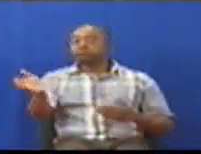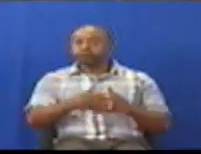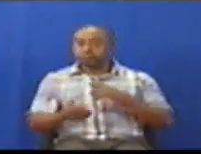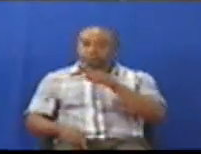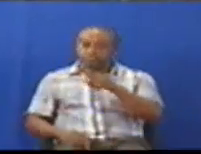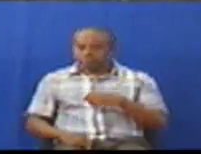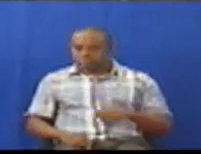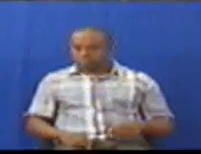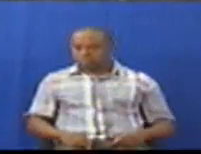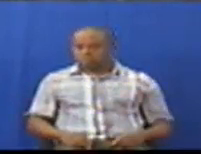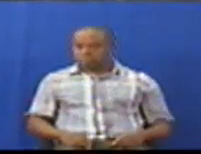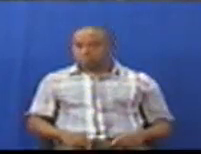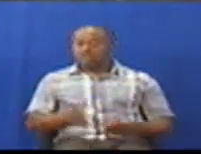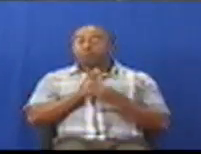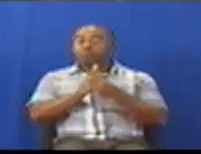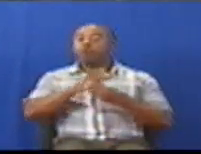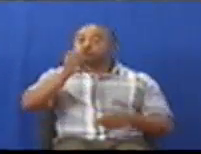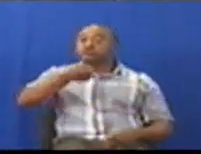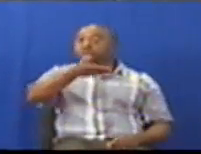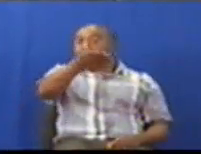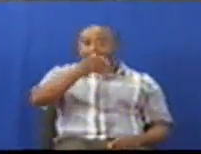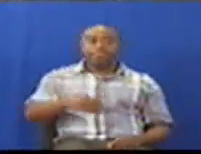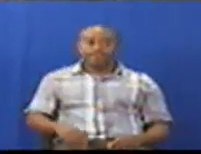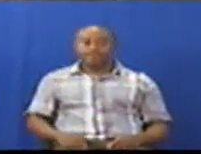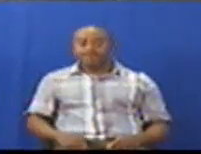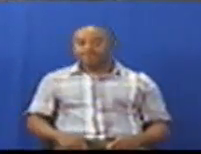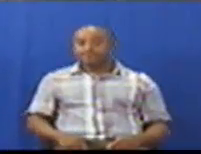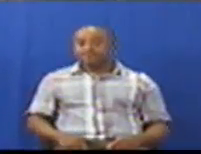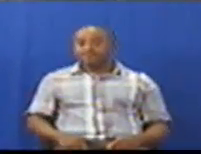spika, mwongozo wa spika, mwongozo wa spika. Mwongozo wa spika.